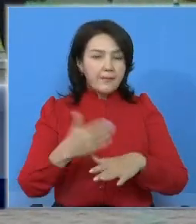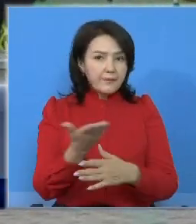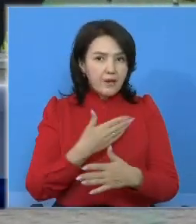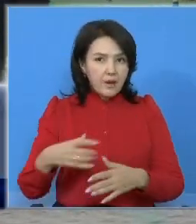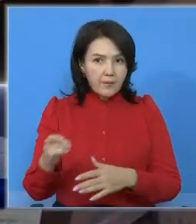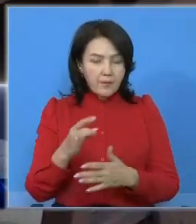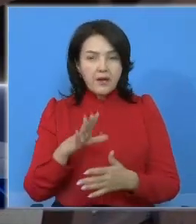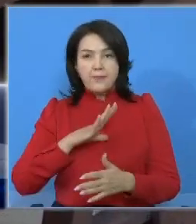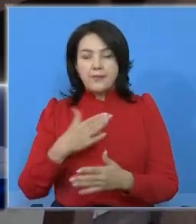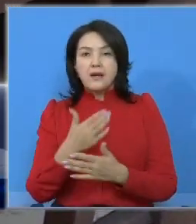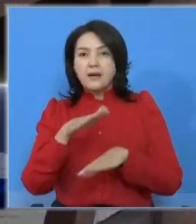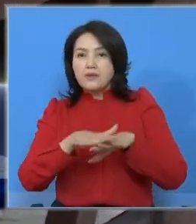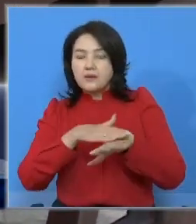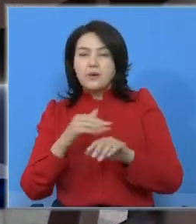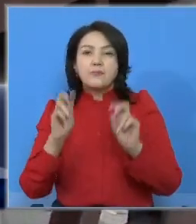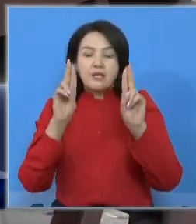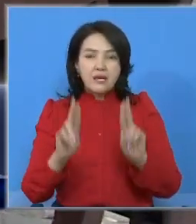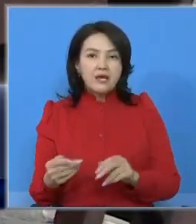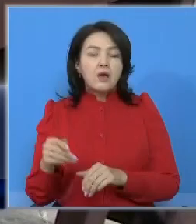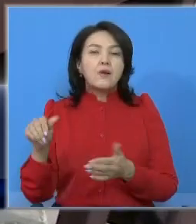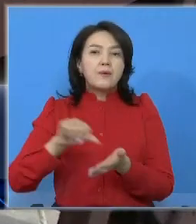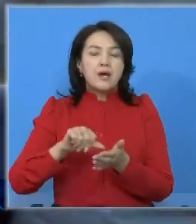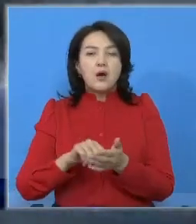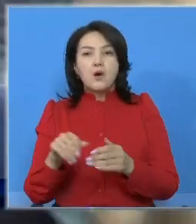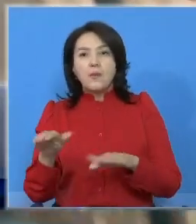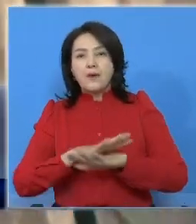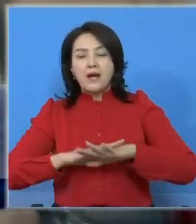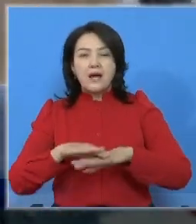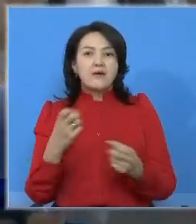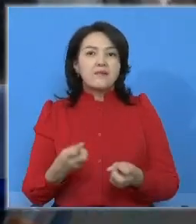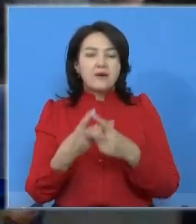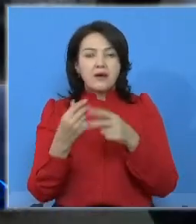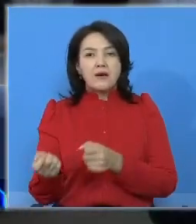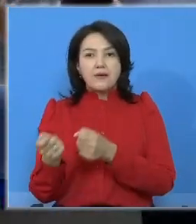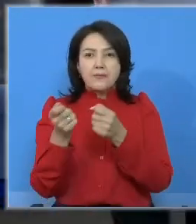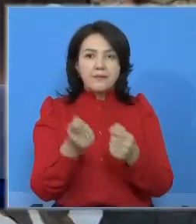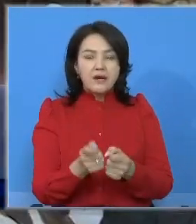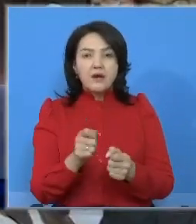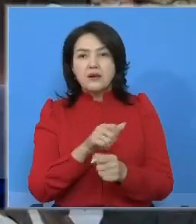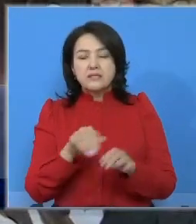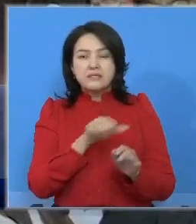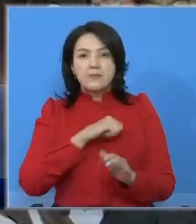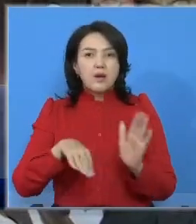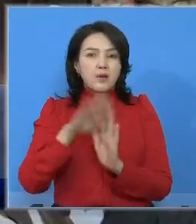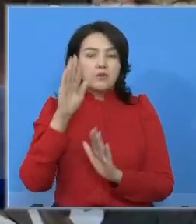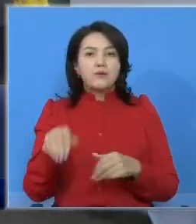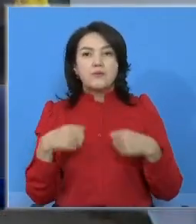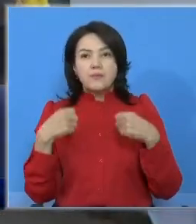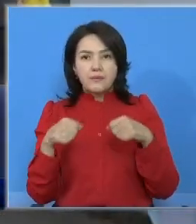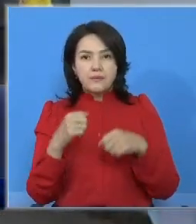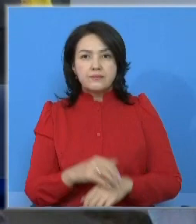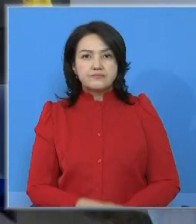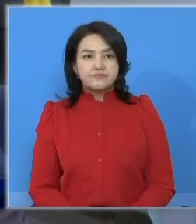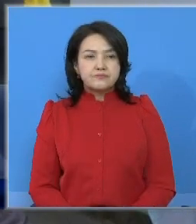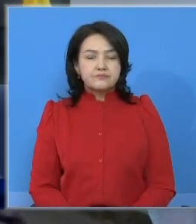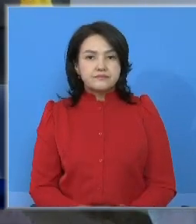нашего региона стало доброй традицией принимать участие в ярмарке в Астане. Сюда привозят самую лучшую продукцию. В